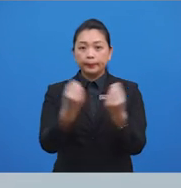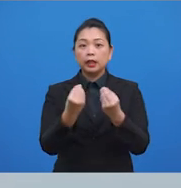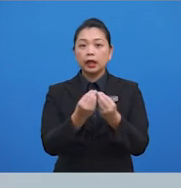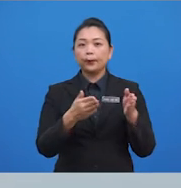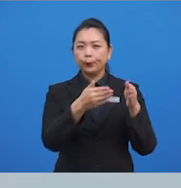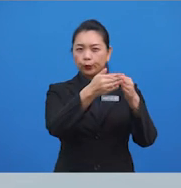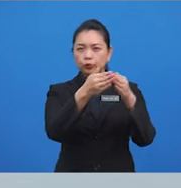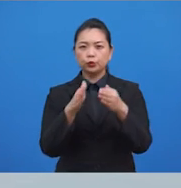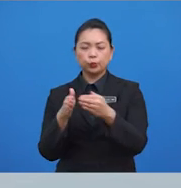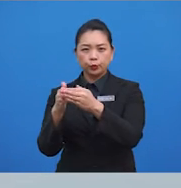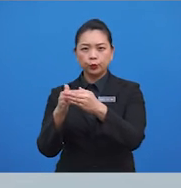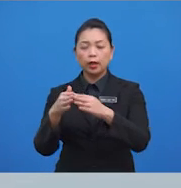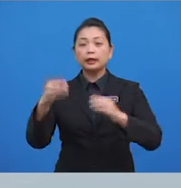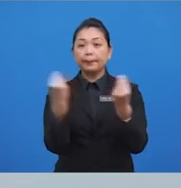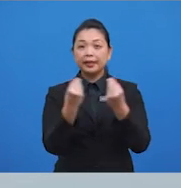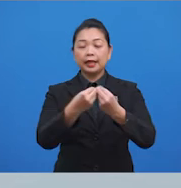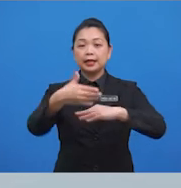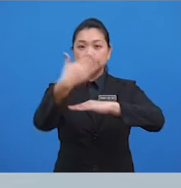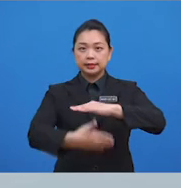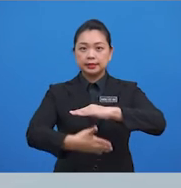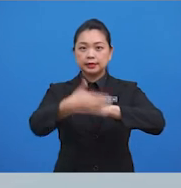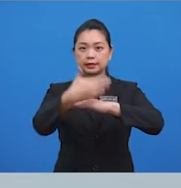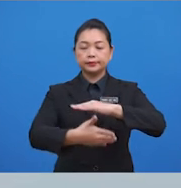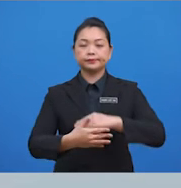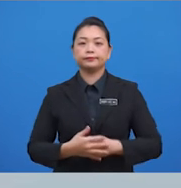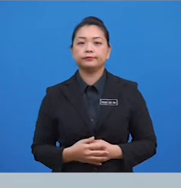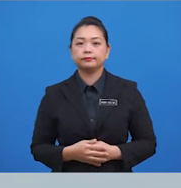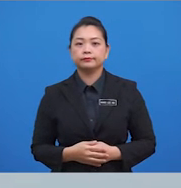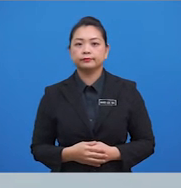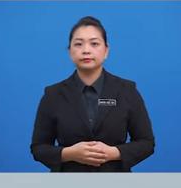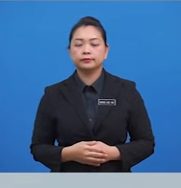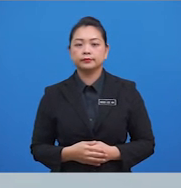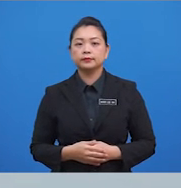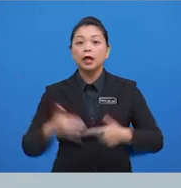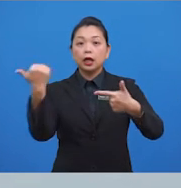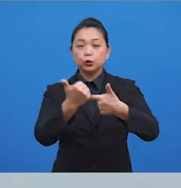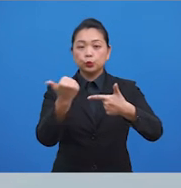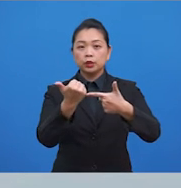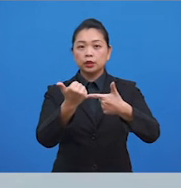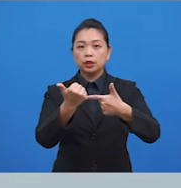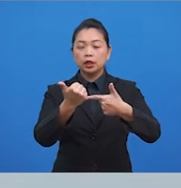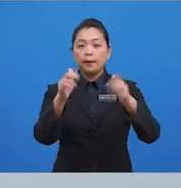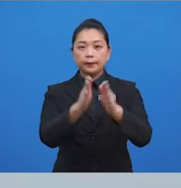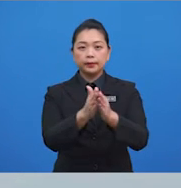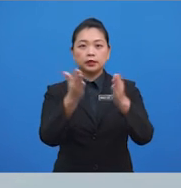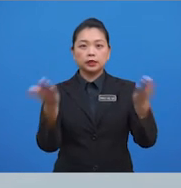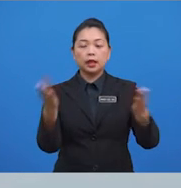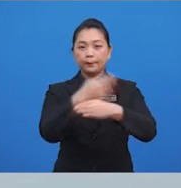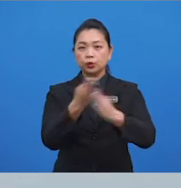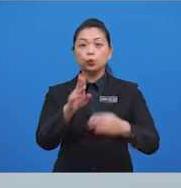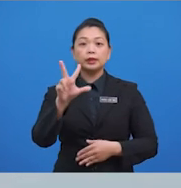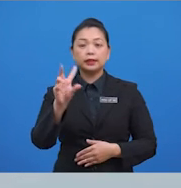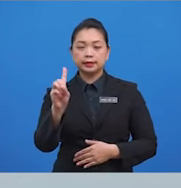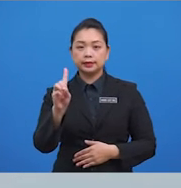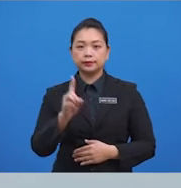bilangan bucu dan bilangan sisi. kedua, bentangan bentuk